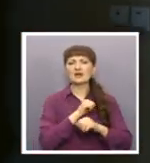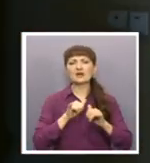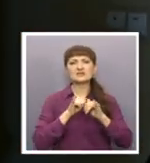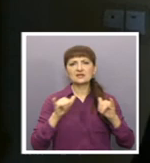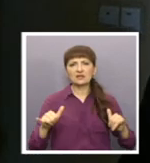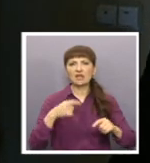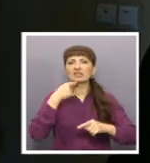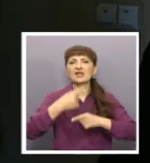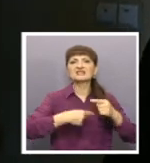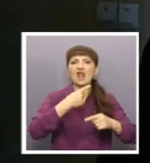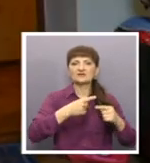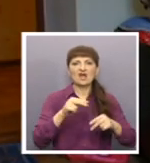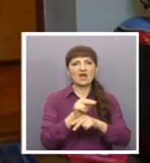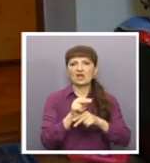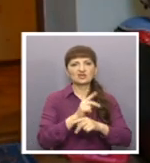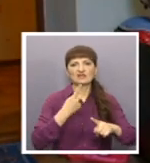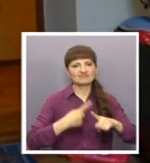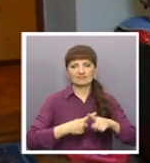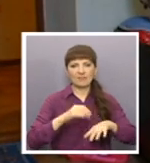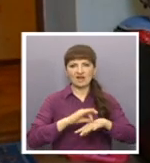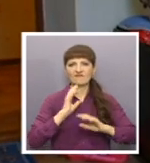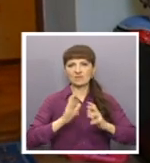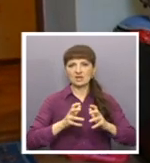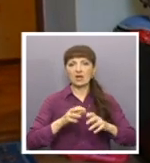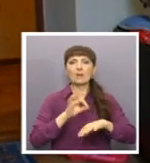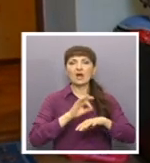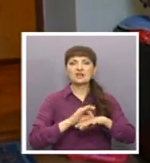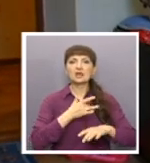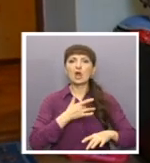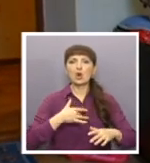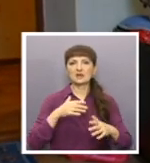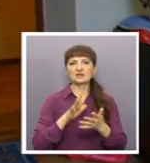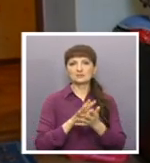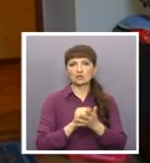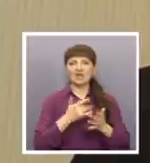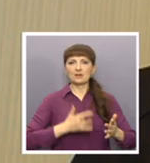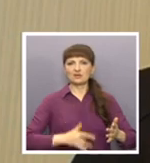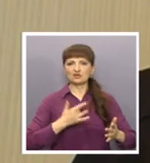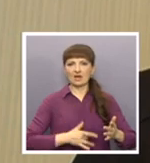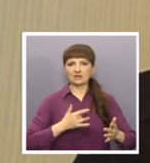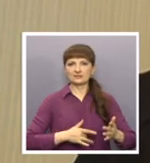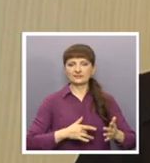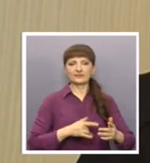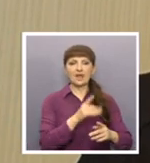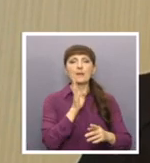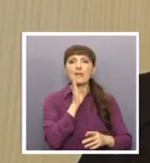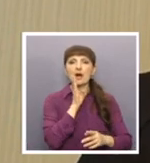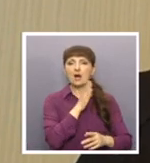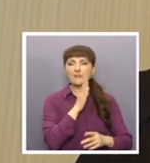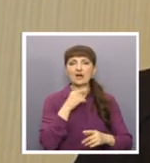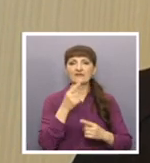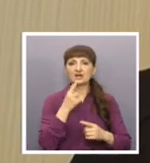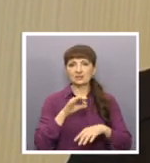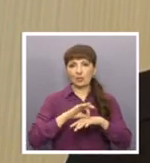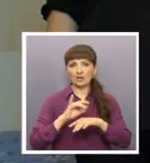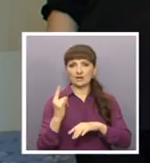распространенным наследственным и неизлечимым заболеванием в мире. Болезнь поражает легкие и пищеварительную систему. Ольга, мама Марии, говорит, что недуг у